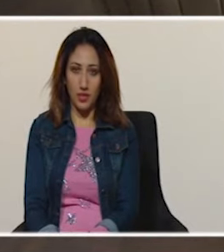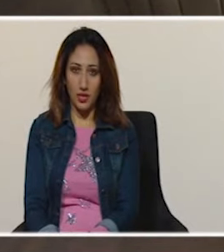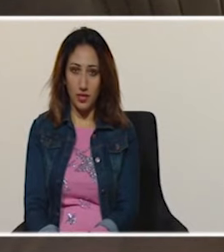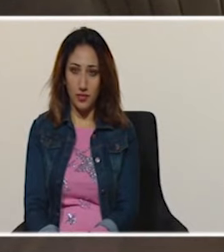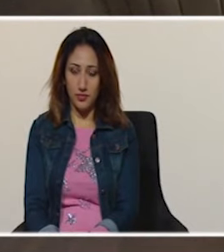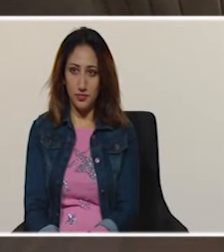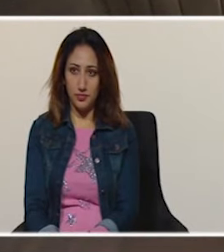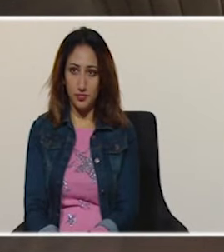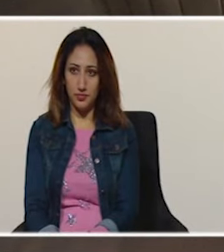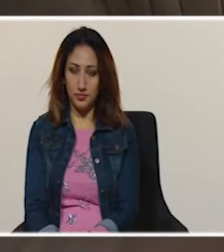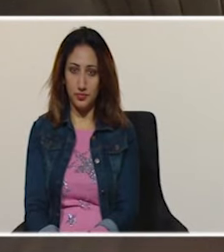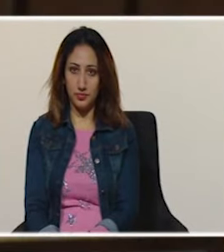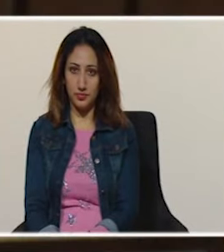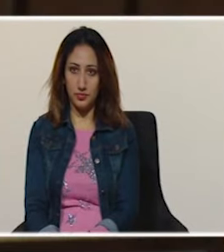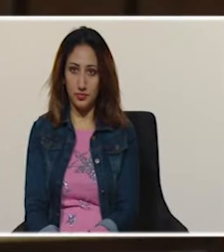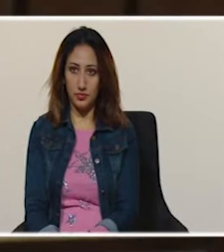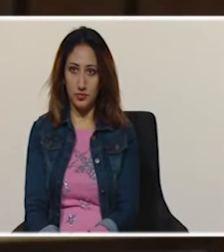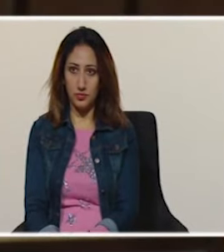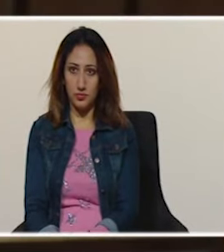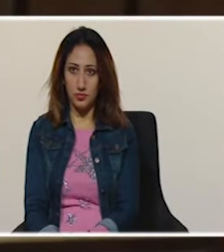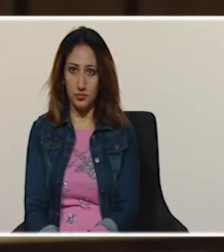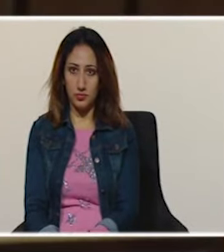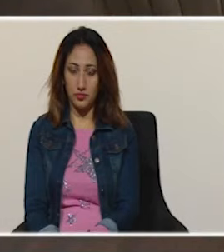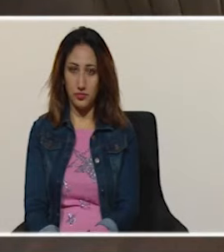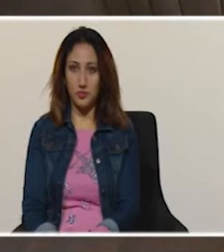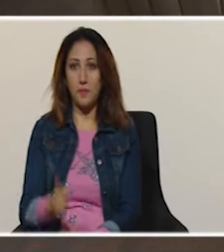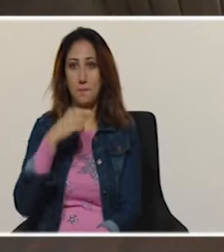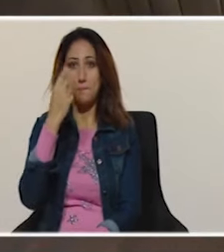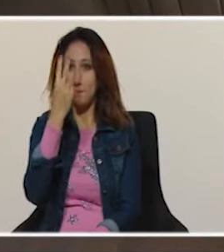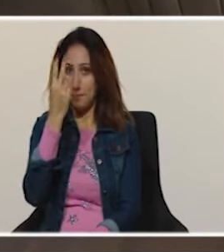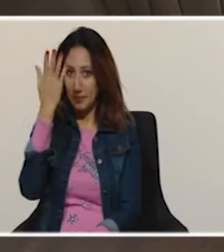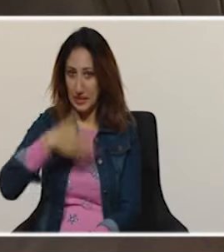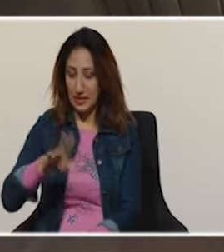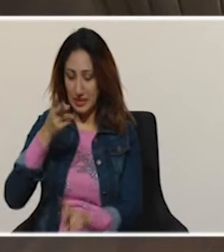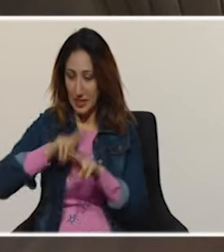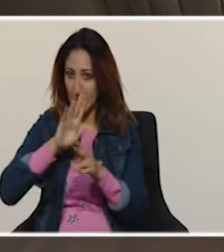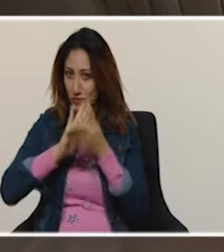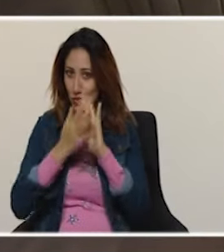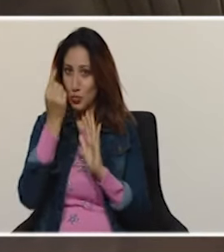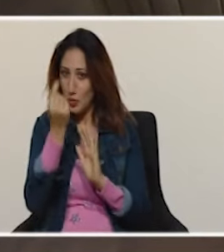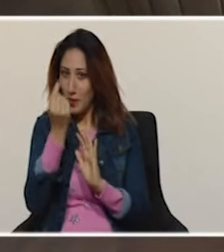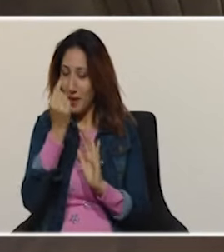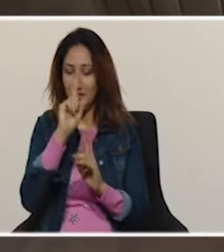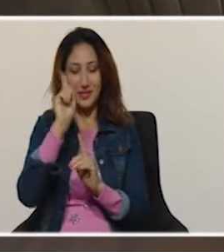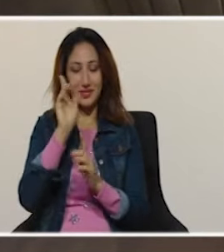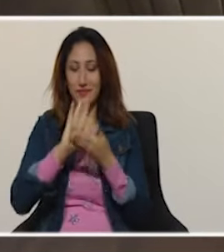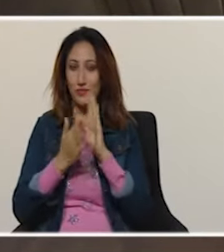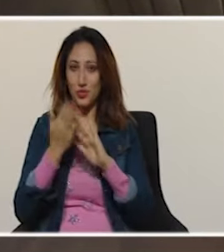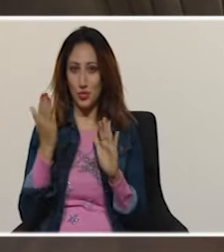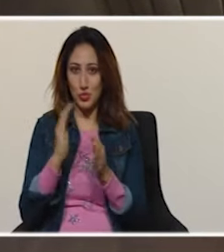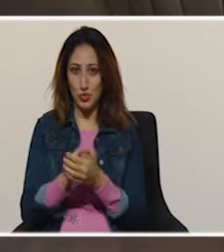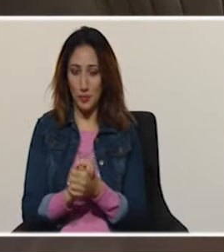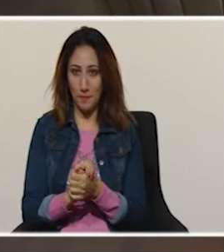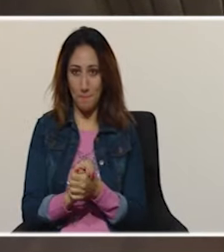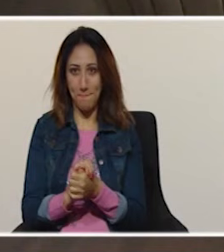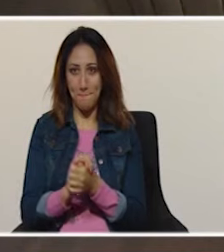كروتي. تفضل. انا هعتبر ده الطلب الثاني بتاعك. هو ده الطلب الاخير. خلاص مفيش طلبات تانية. طب 2:30 مفيش طلبات